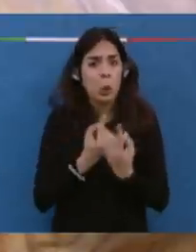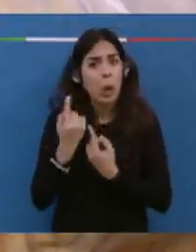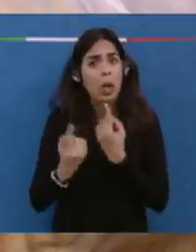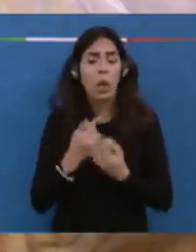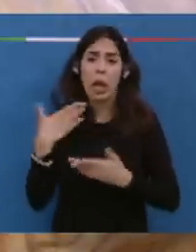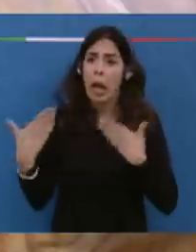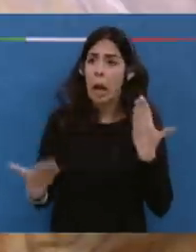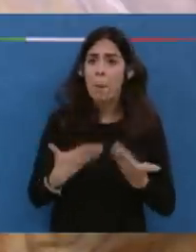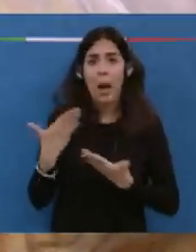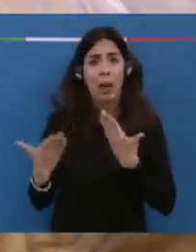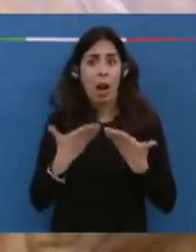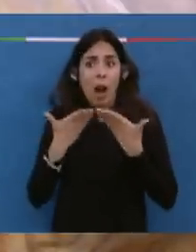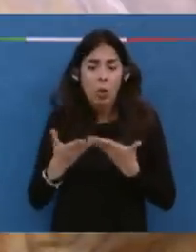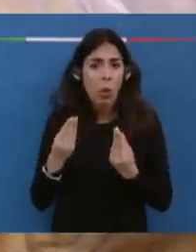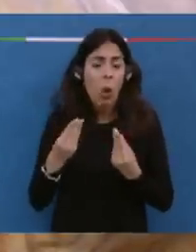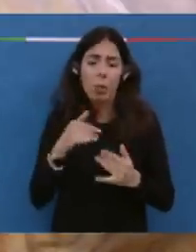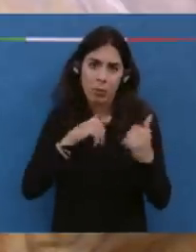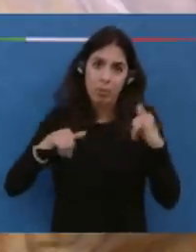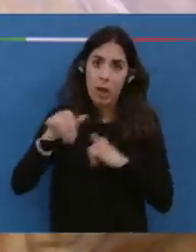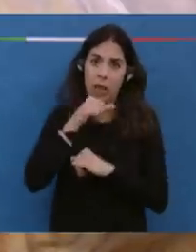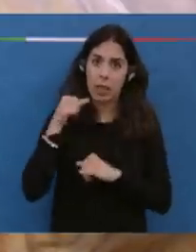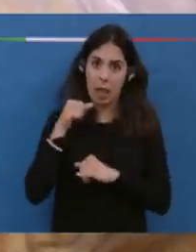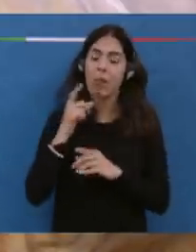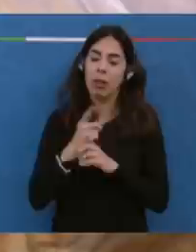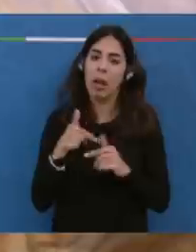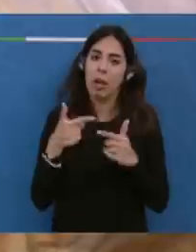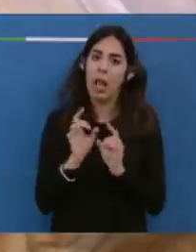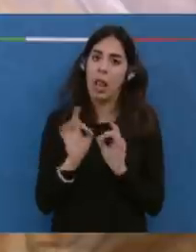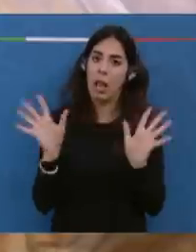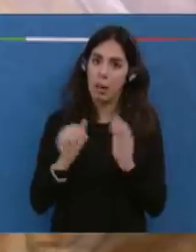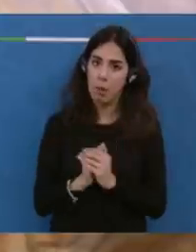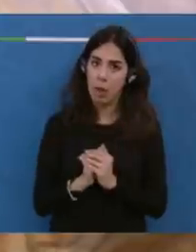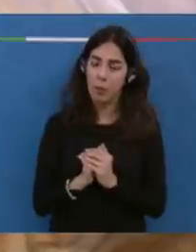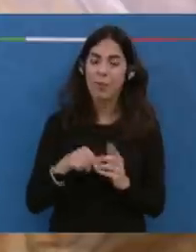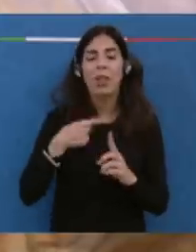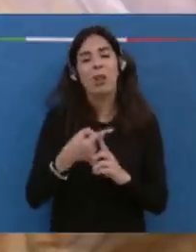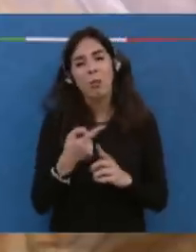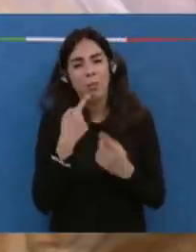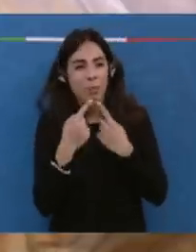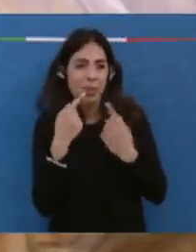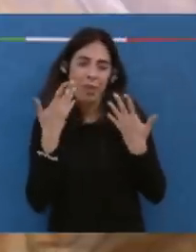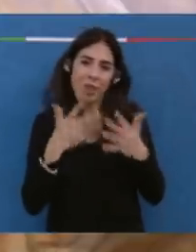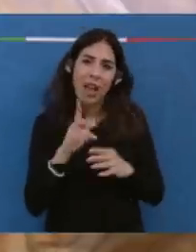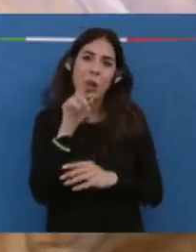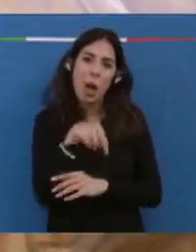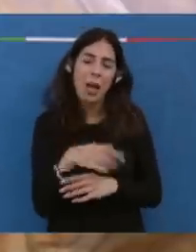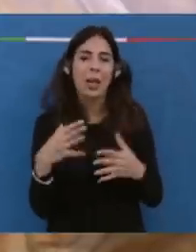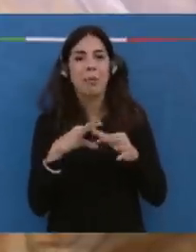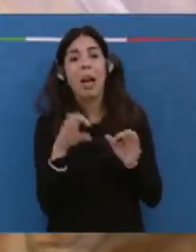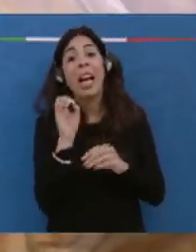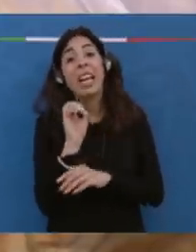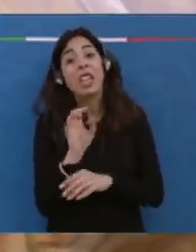e naturalmente abbiamo anche parlato del lato anche esse stesse dell'istruzione e